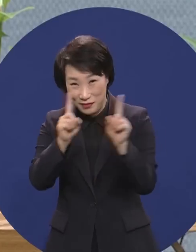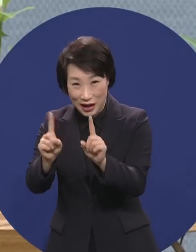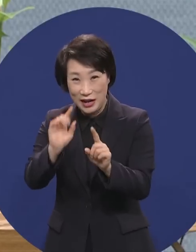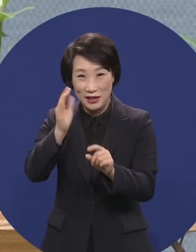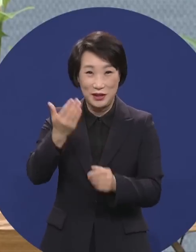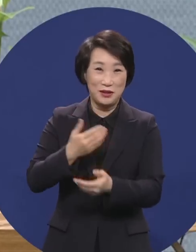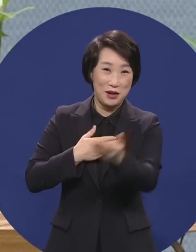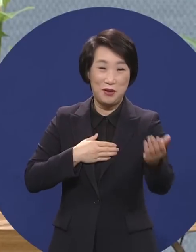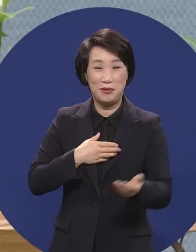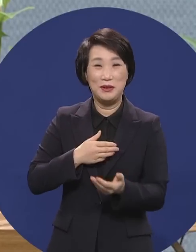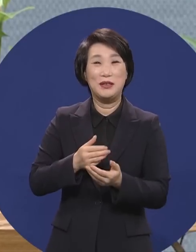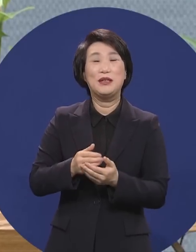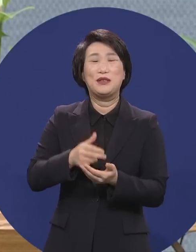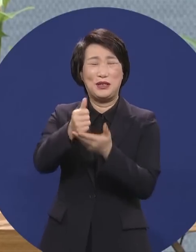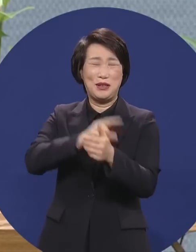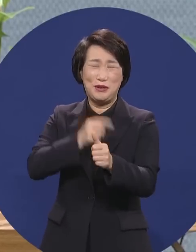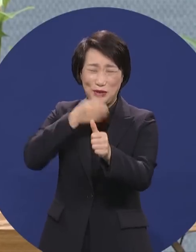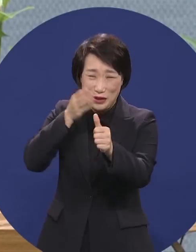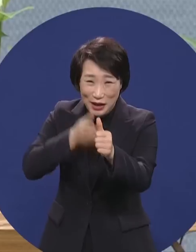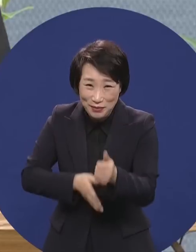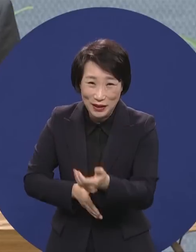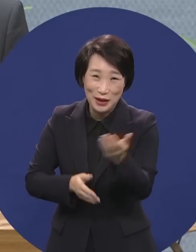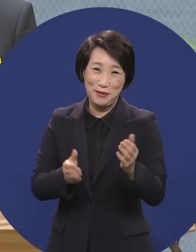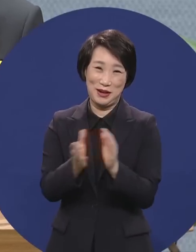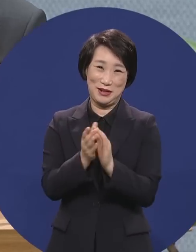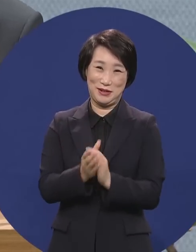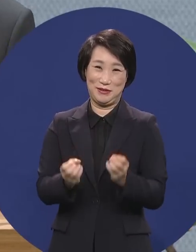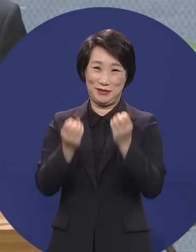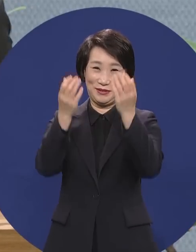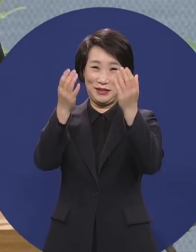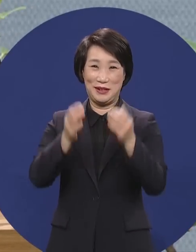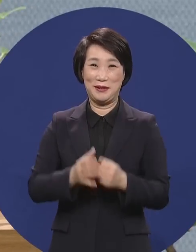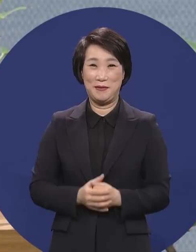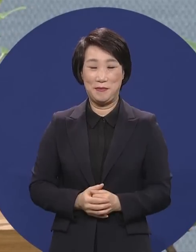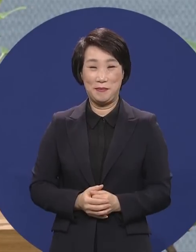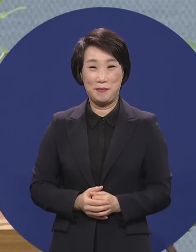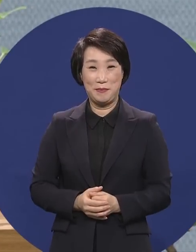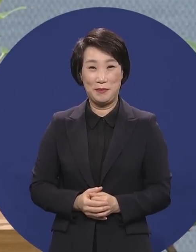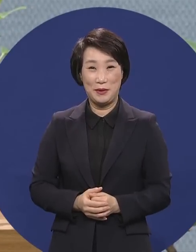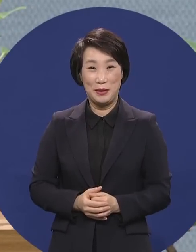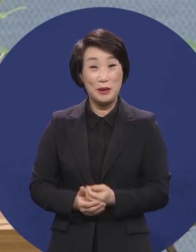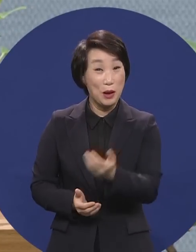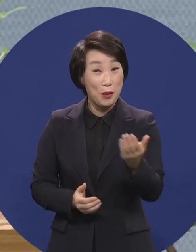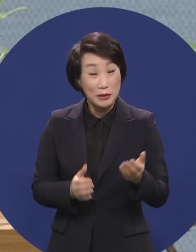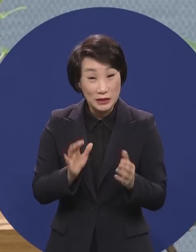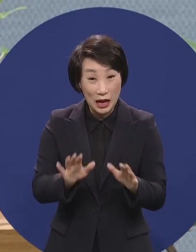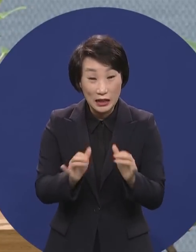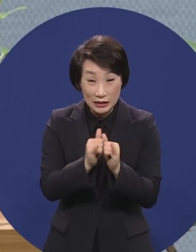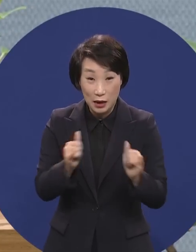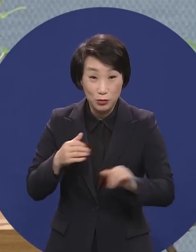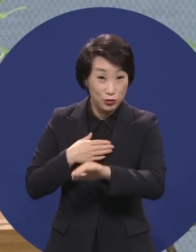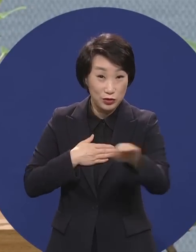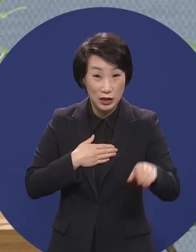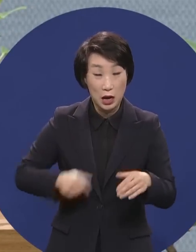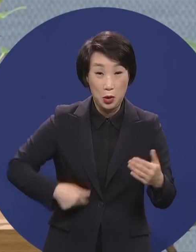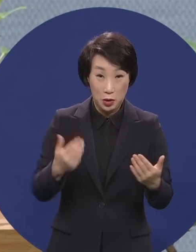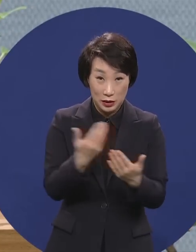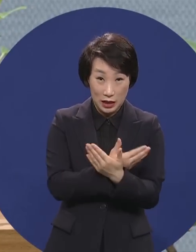축원합니다. 할렐루야. 예, 여보세요. 사람이